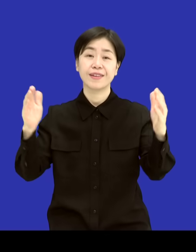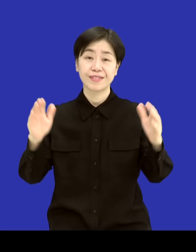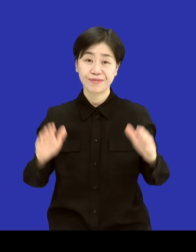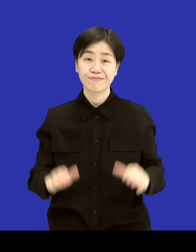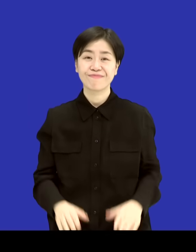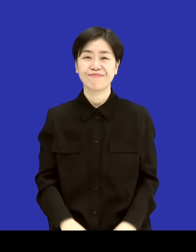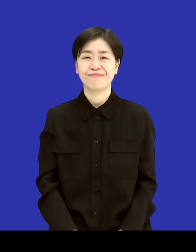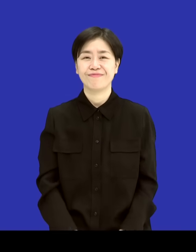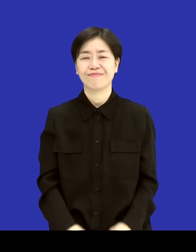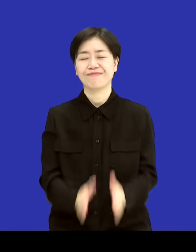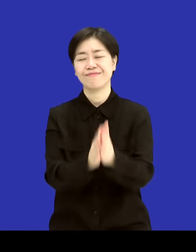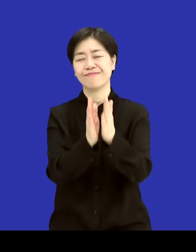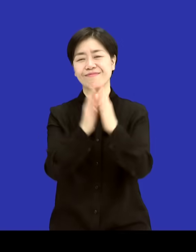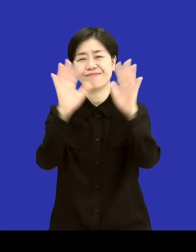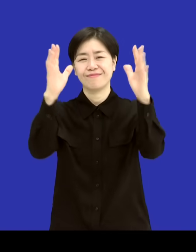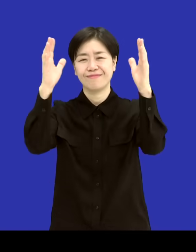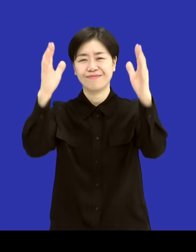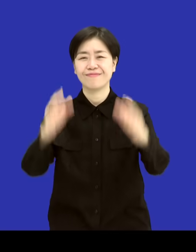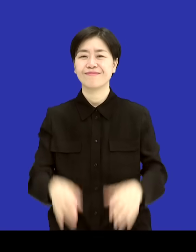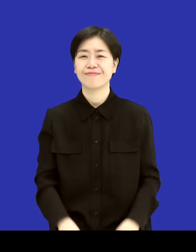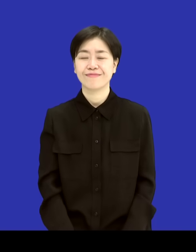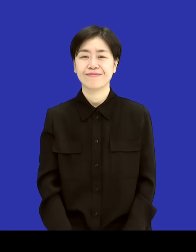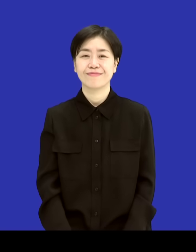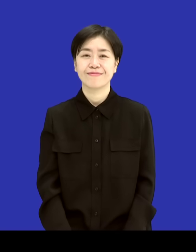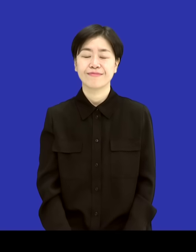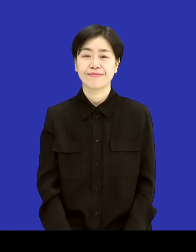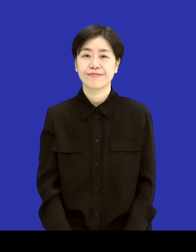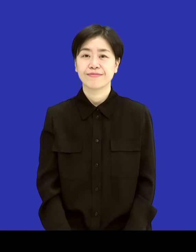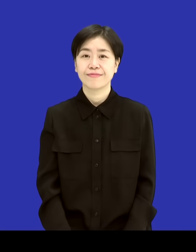은혜. 야, 네.